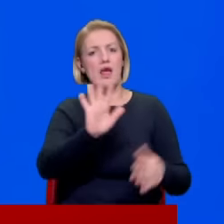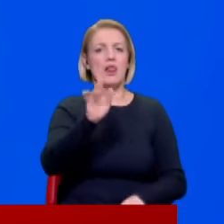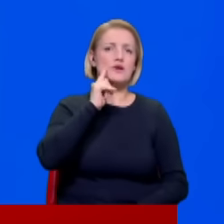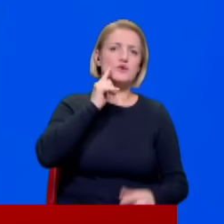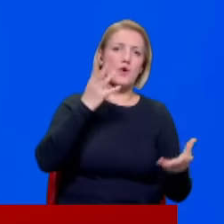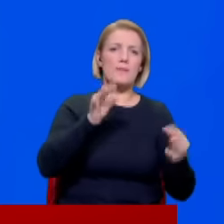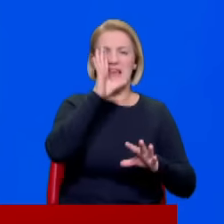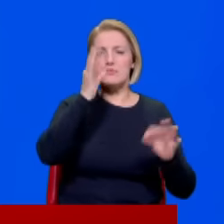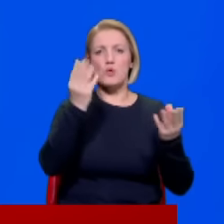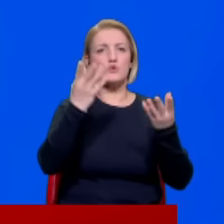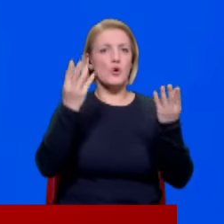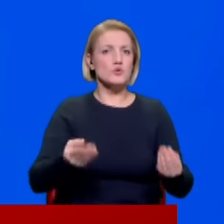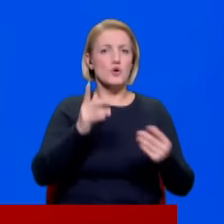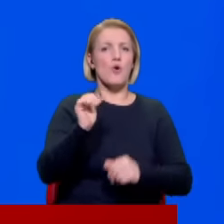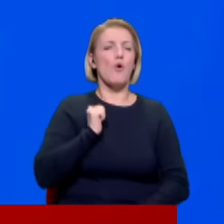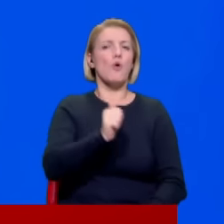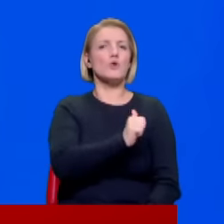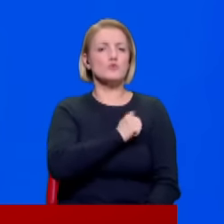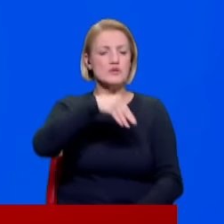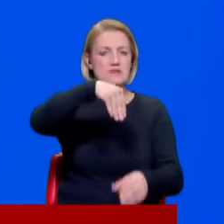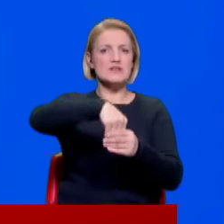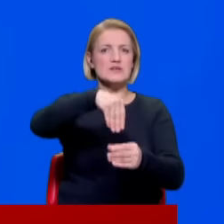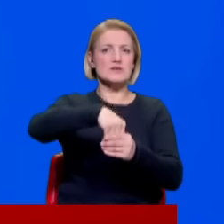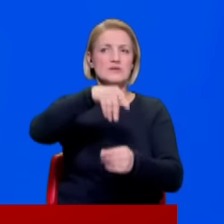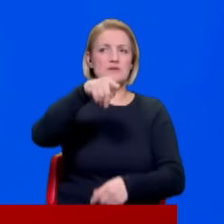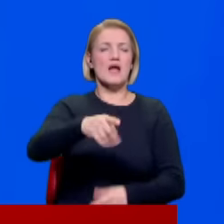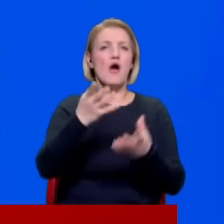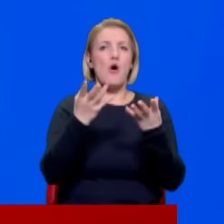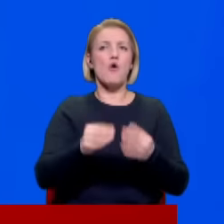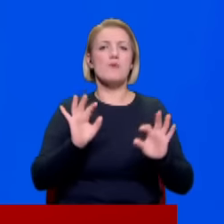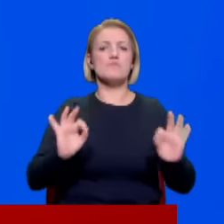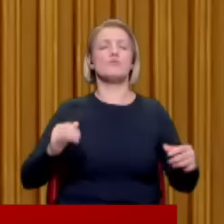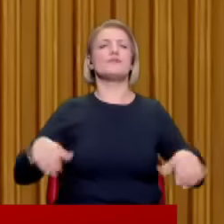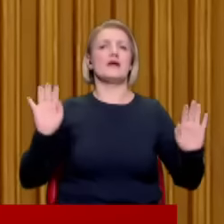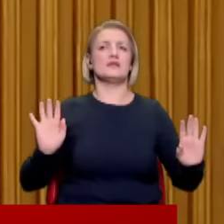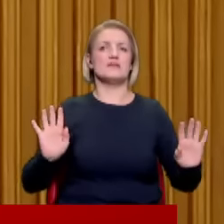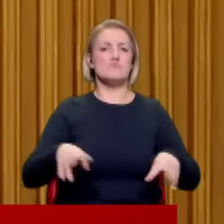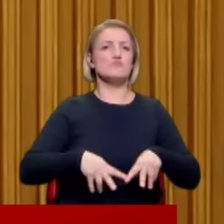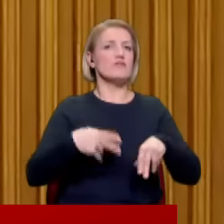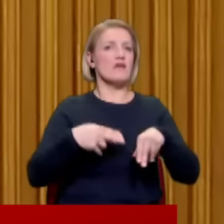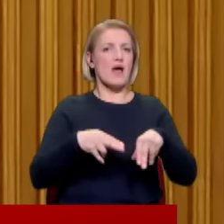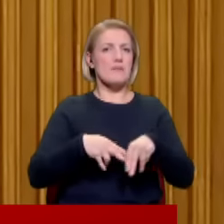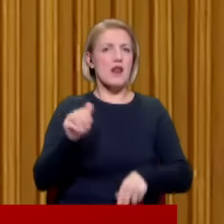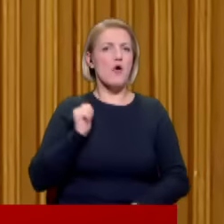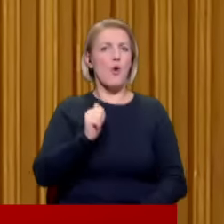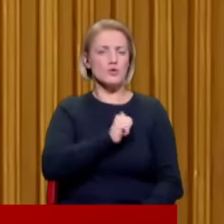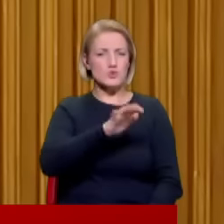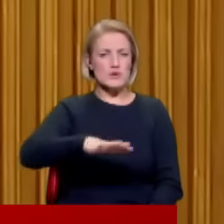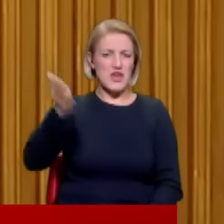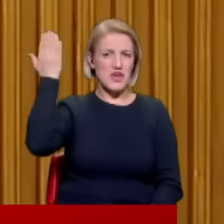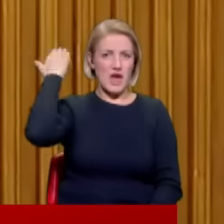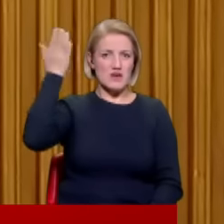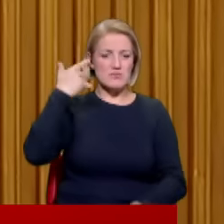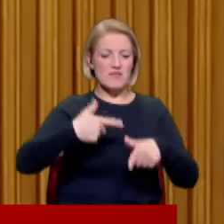kişi olabilir, kim olursa olsun ordumuzun içinde bulunması mümkün değil. Mustafa Kemal'in ordusuna,